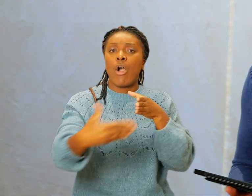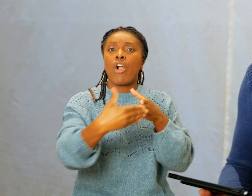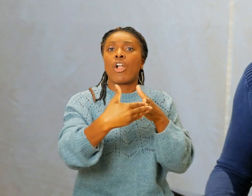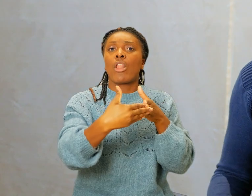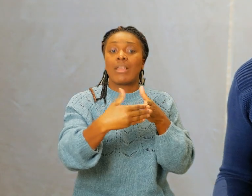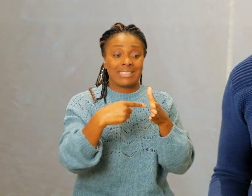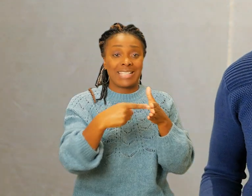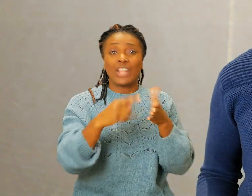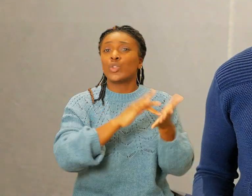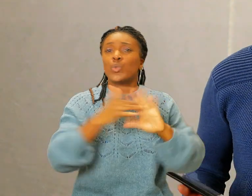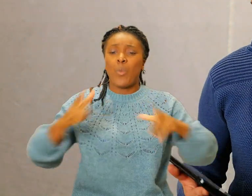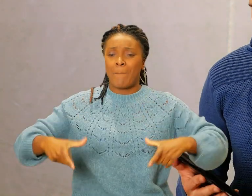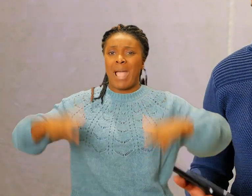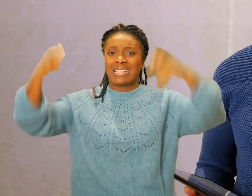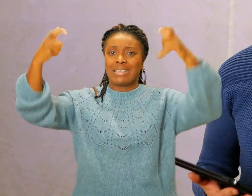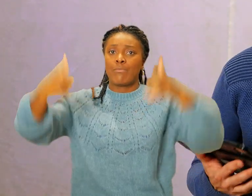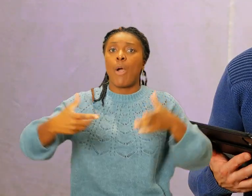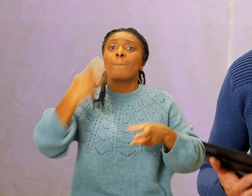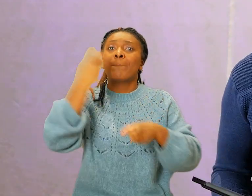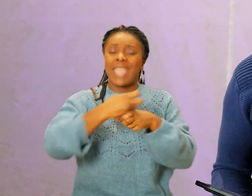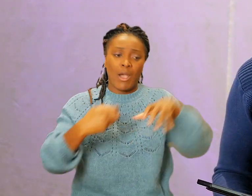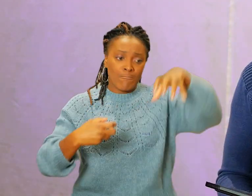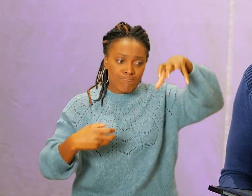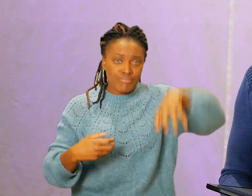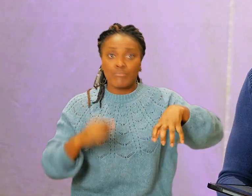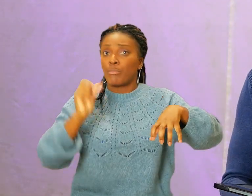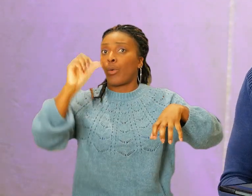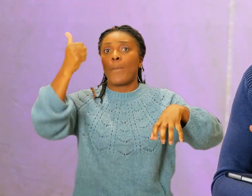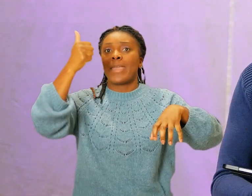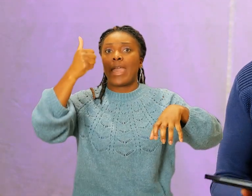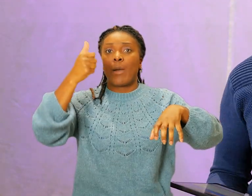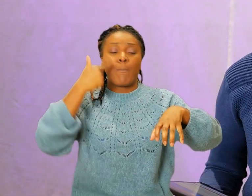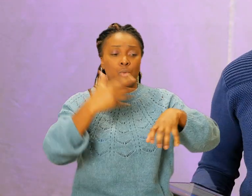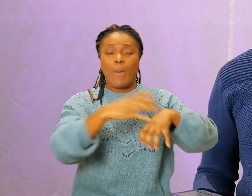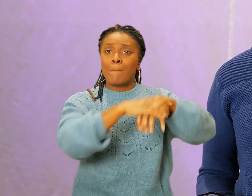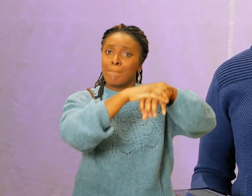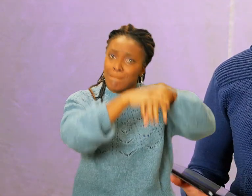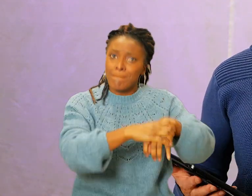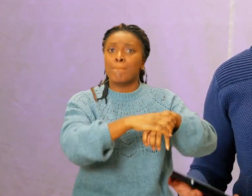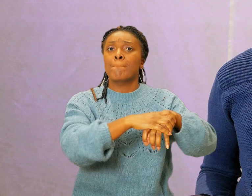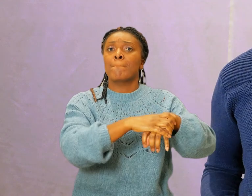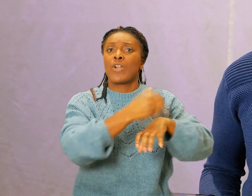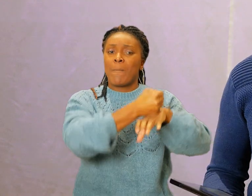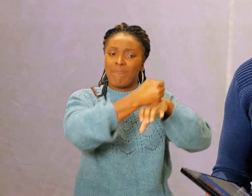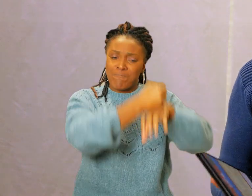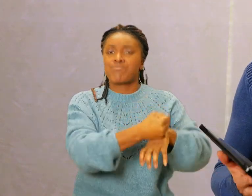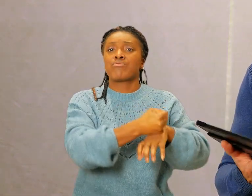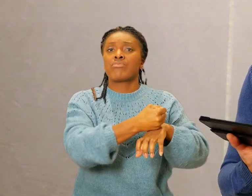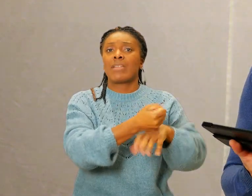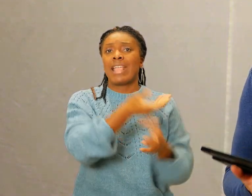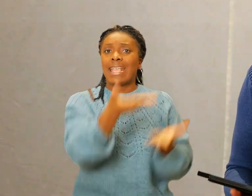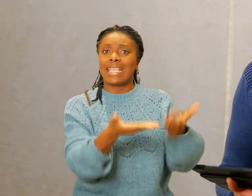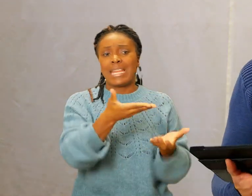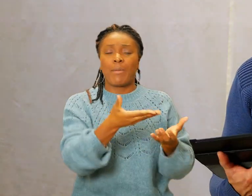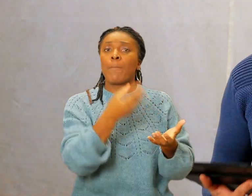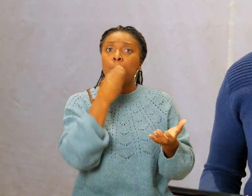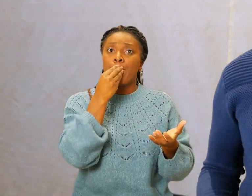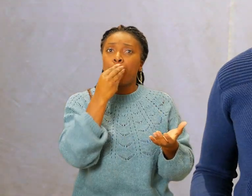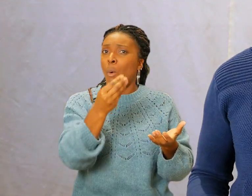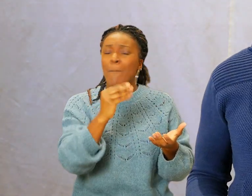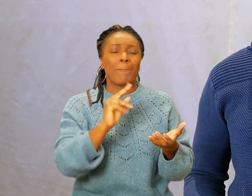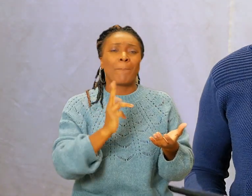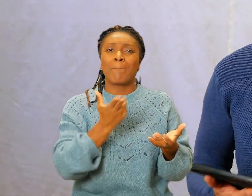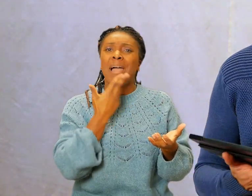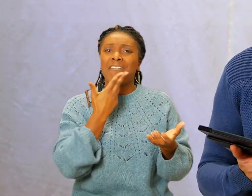tenait tout le bâtiment. On posait toujours cette pierre-là en premier. Elle était d'aplomb, elle était équilibrée, elle était extrêmement